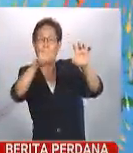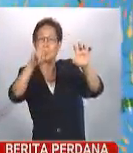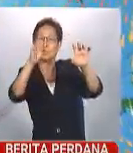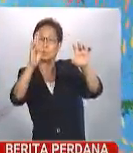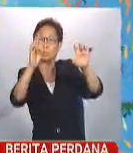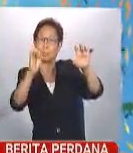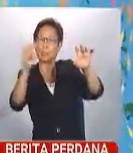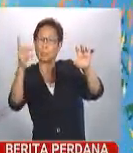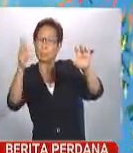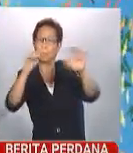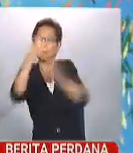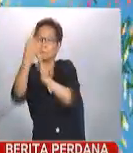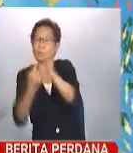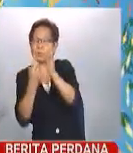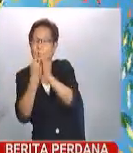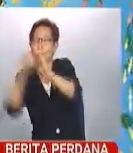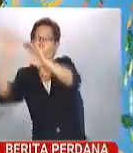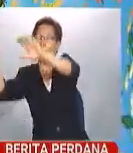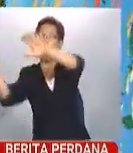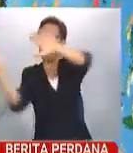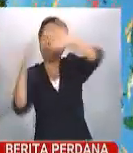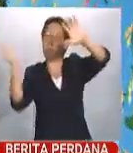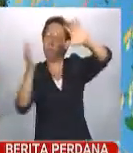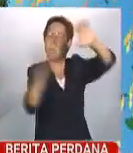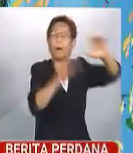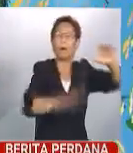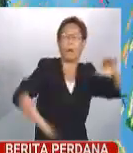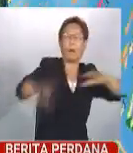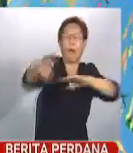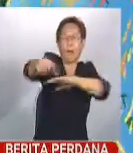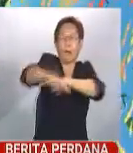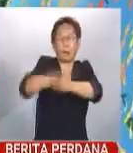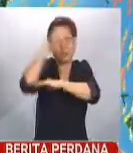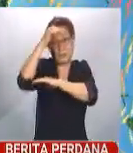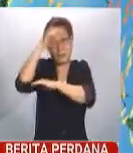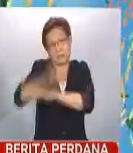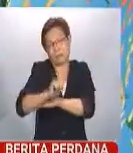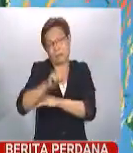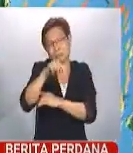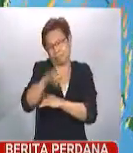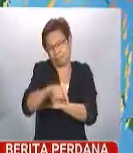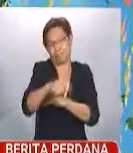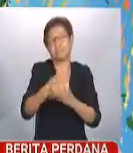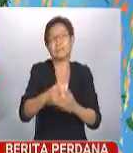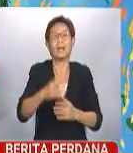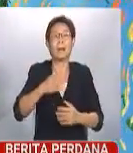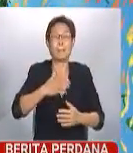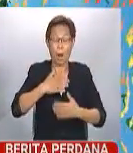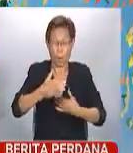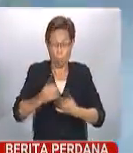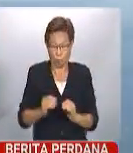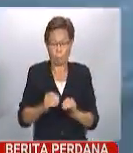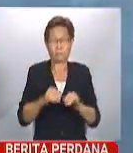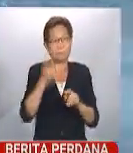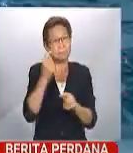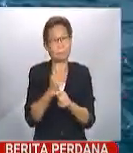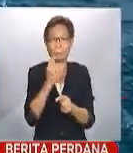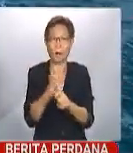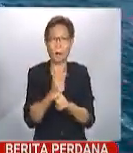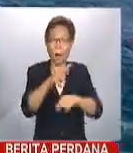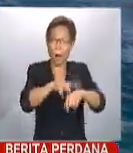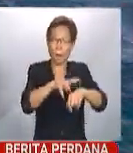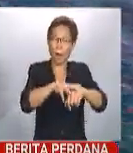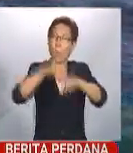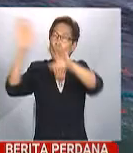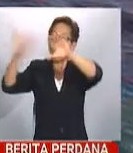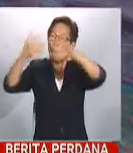sehingga 70 km sejam terutamanya di sekitar Laut China Selatan ini. Dengan itu, jabatan kami masih lagi mengekalkan amaran